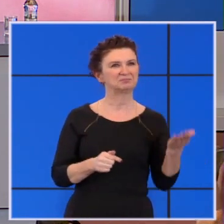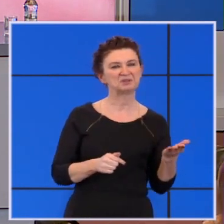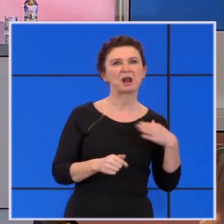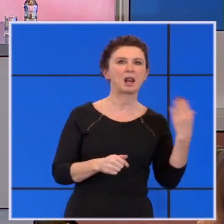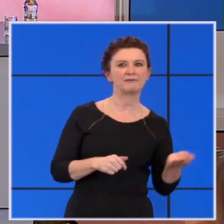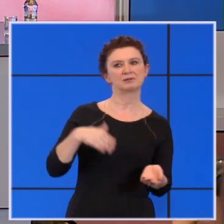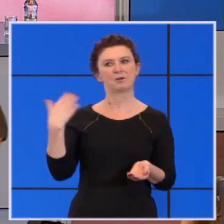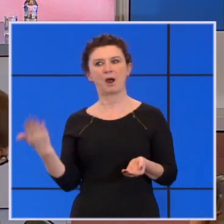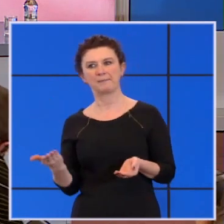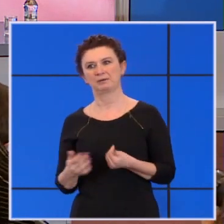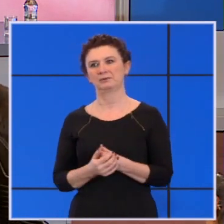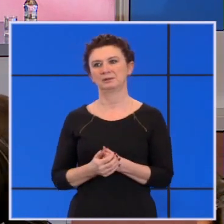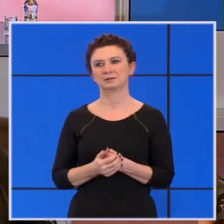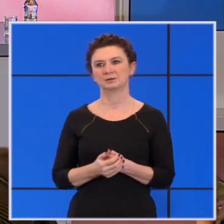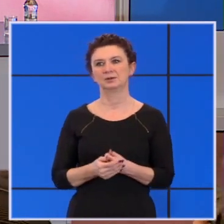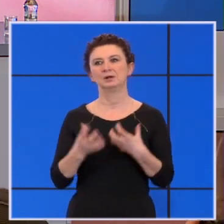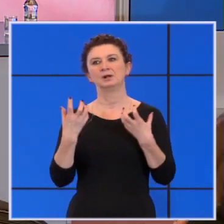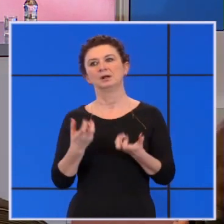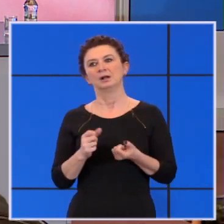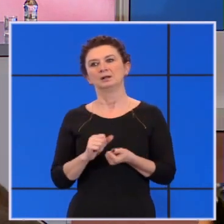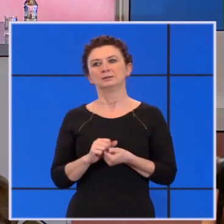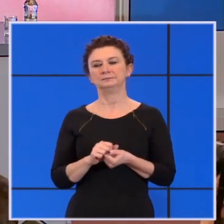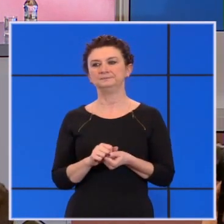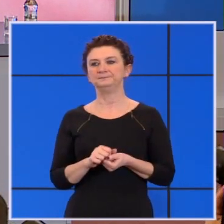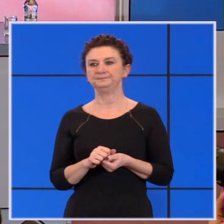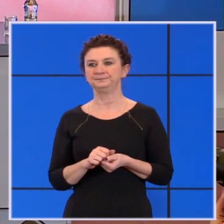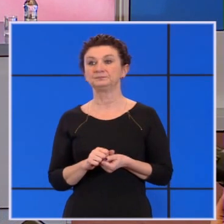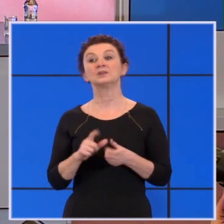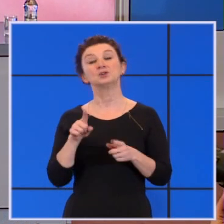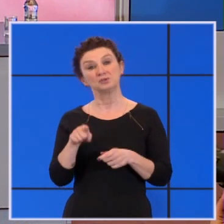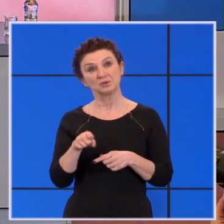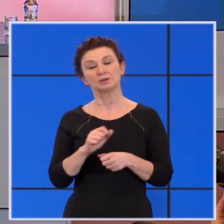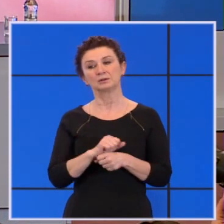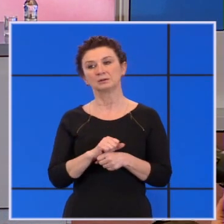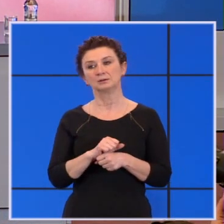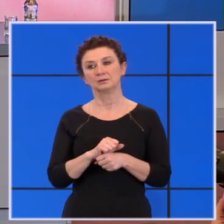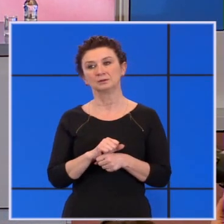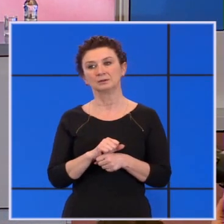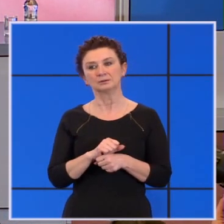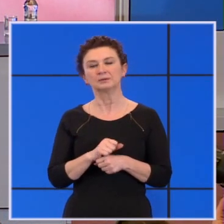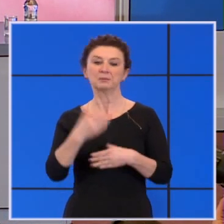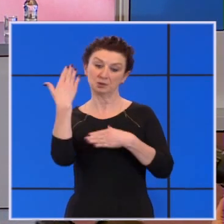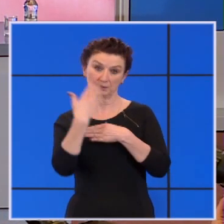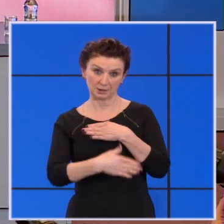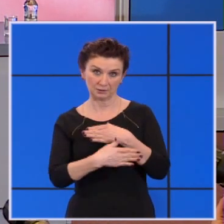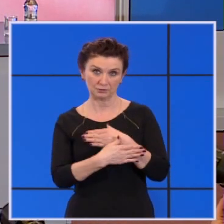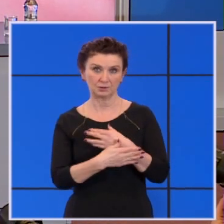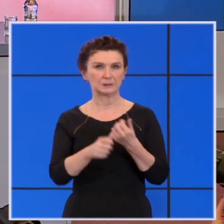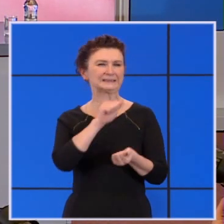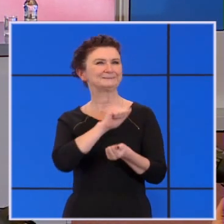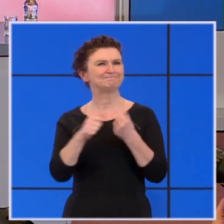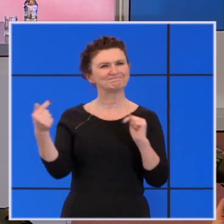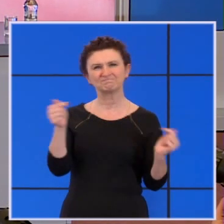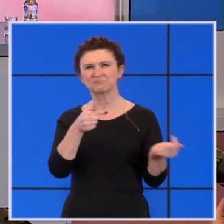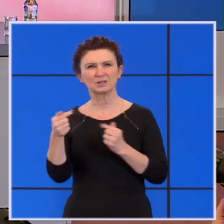które chciałyby, żeby ta ustawa była bądź bardziej liberalna, bądź bardziej konserwatywna, i czy zakończy to spory z opozycją w tej sprawie, czy też